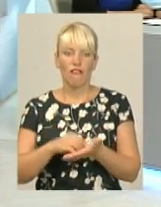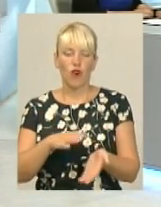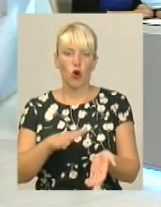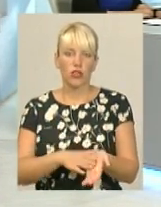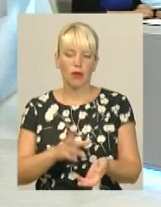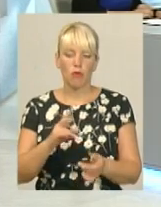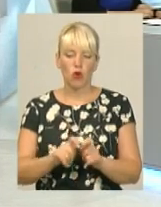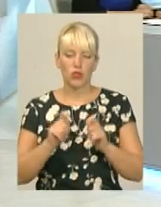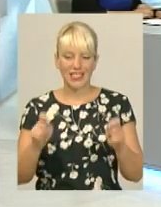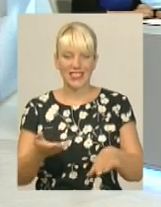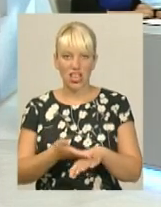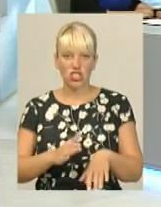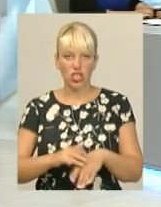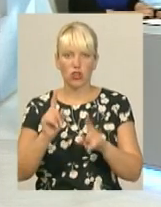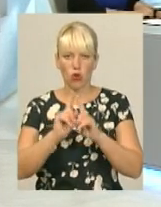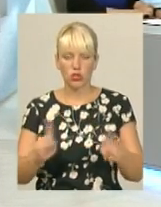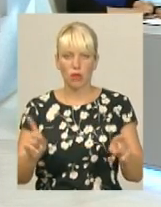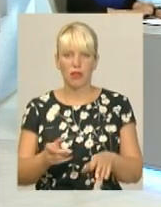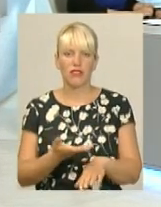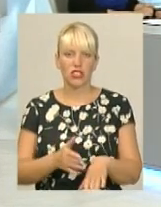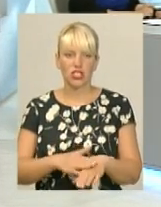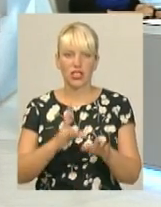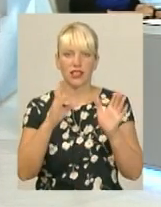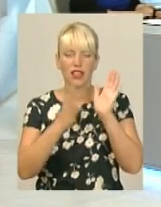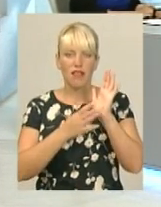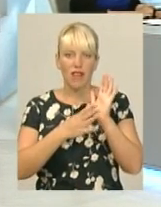розкриттю тяжких та особливо тяжких злочинів на 9-му місці,